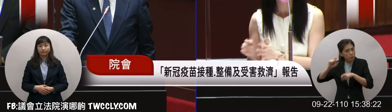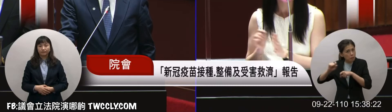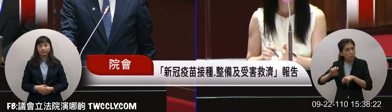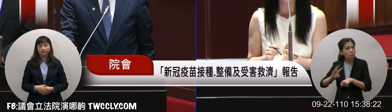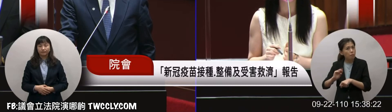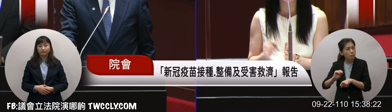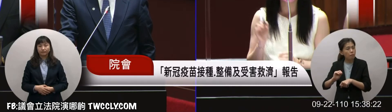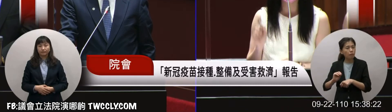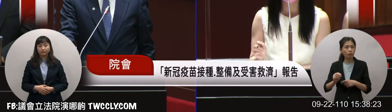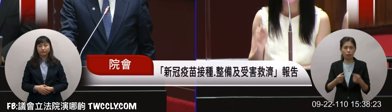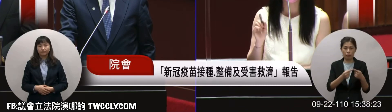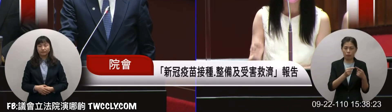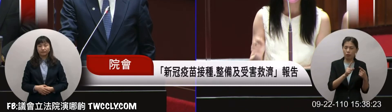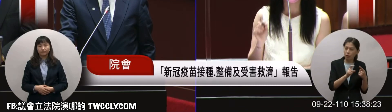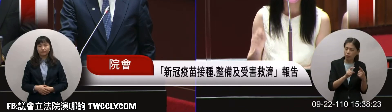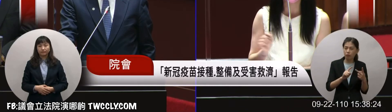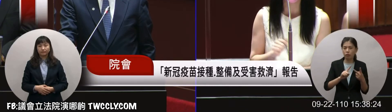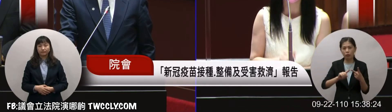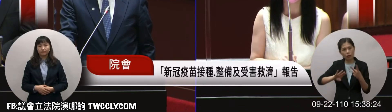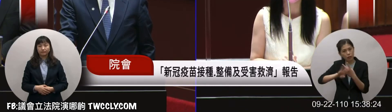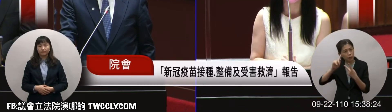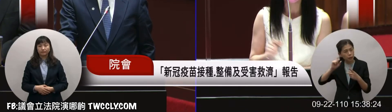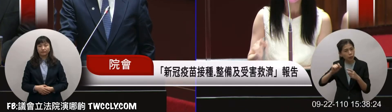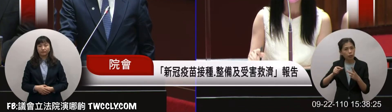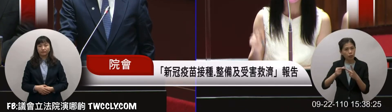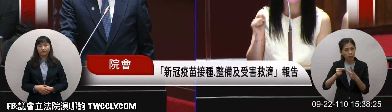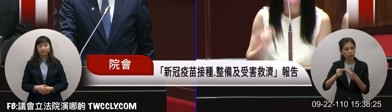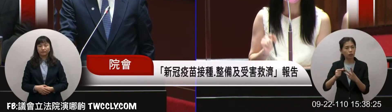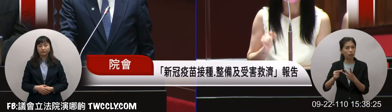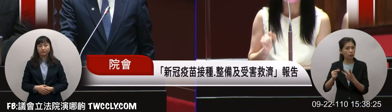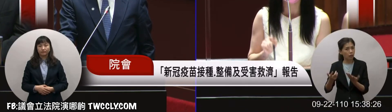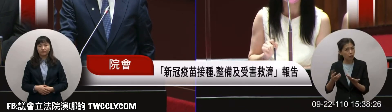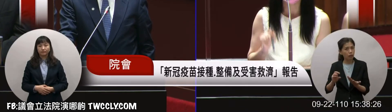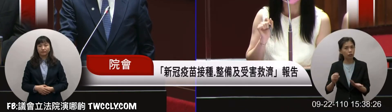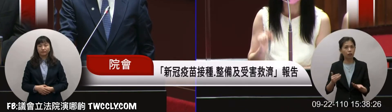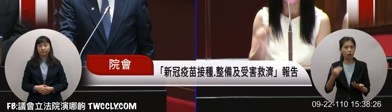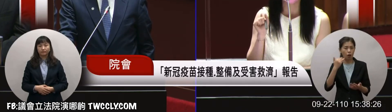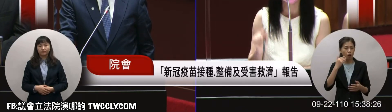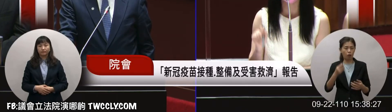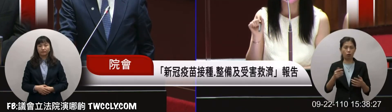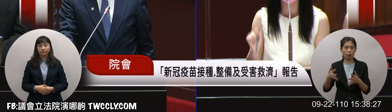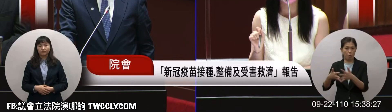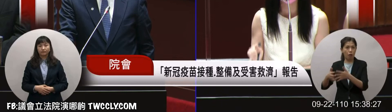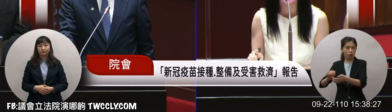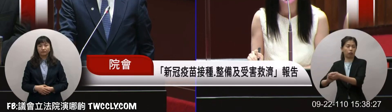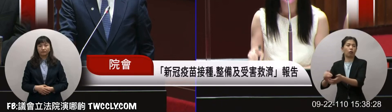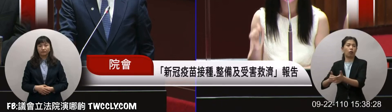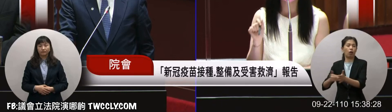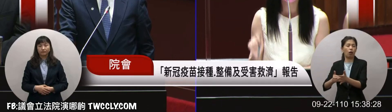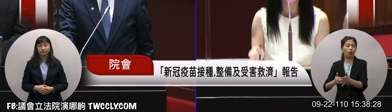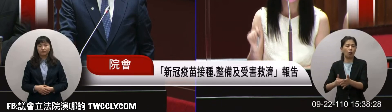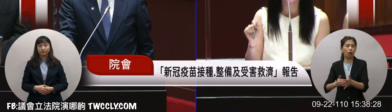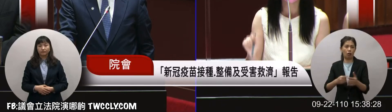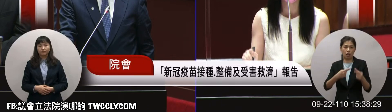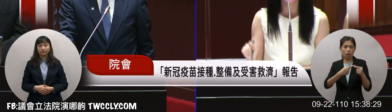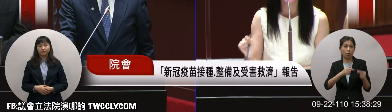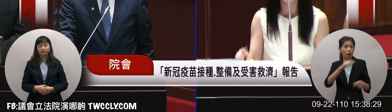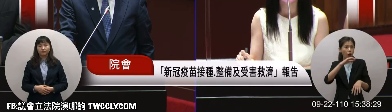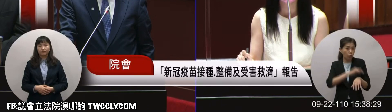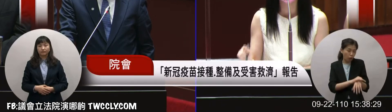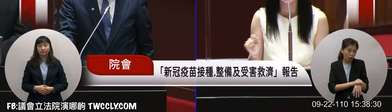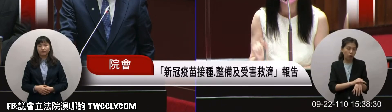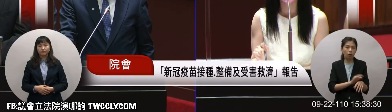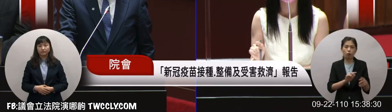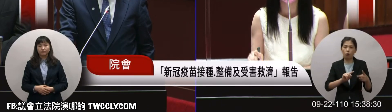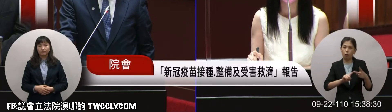C。例如说，美国如果确定就是这三种，那现在已经打高端的人，我们什么时候可以混打？然后我们要什么时候告